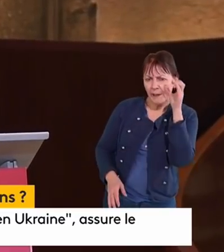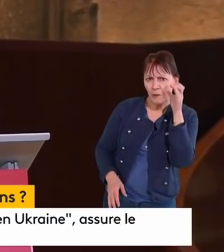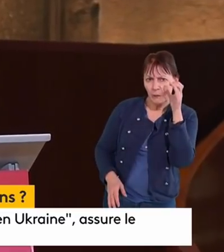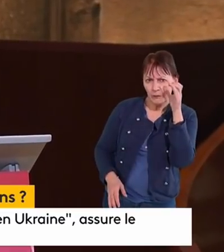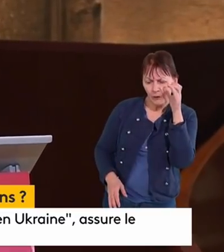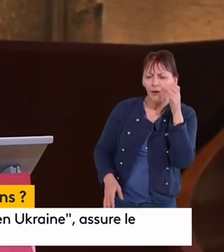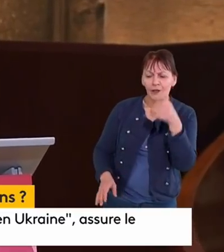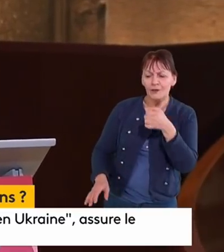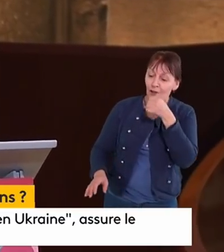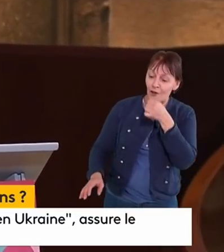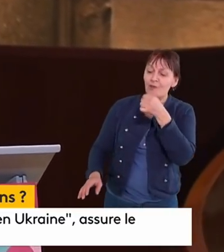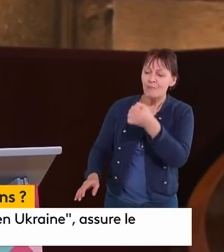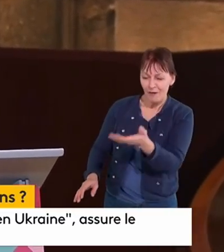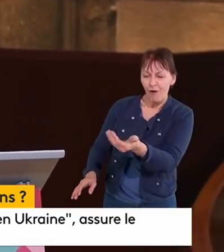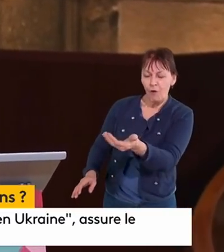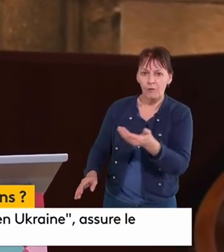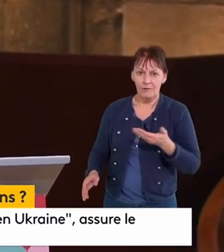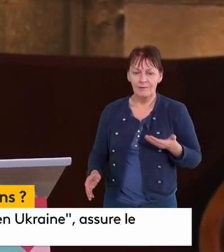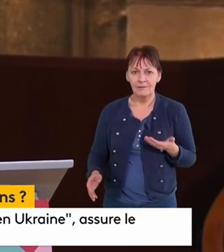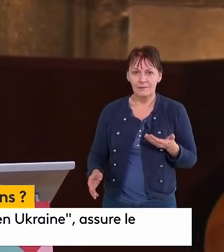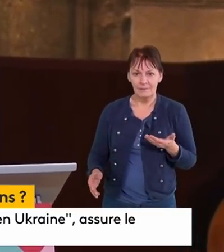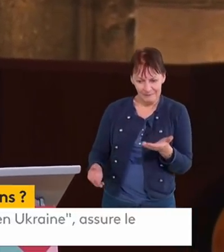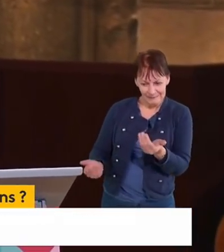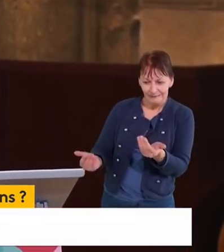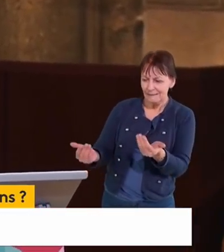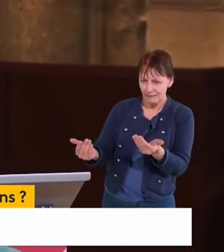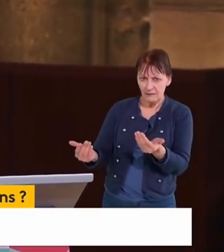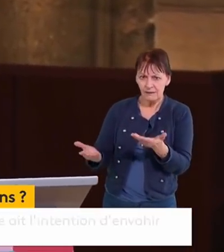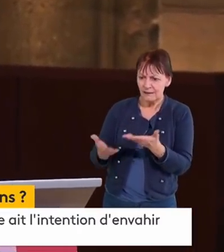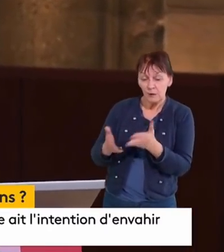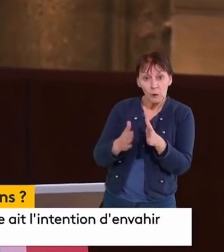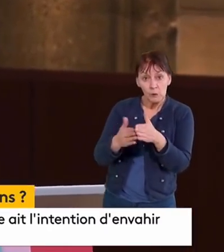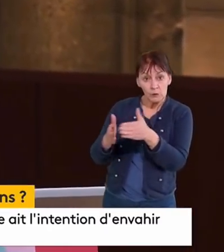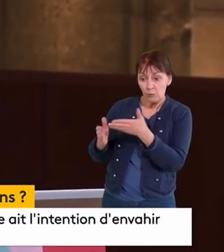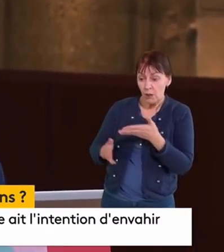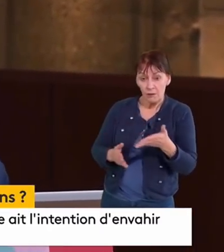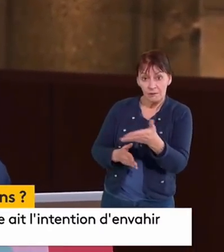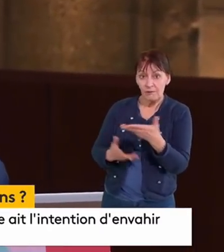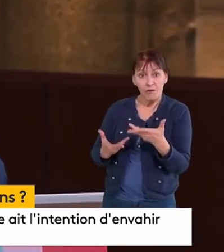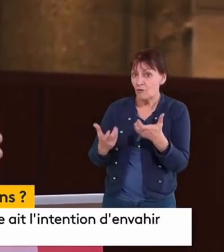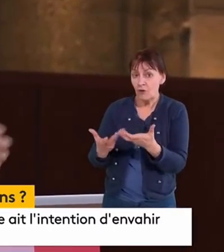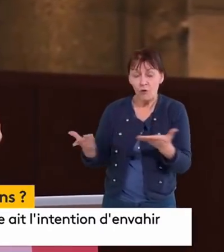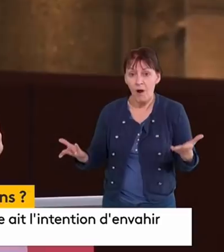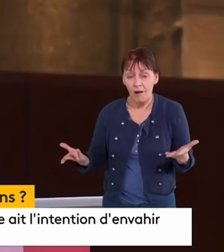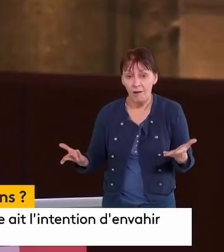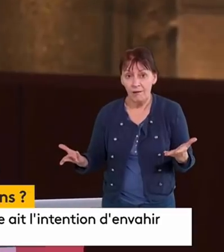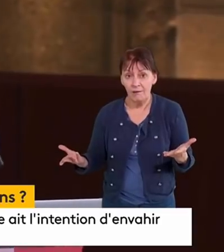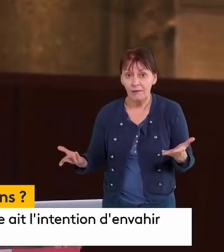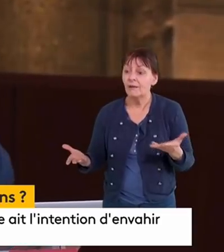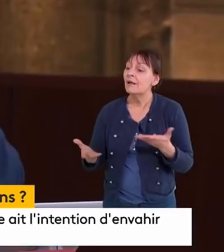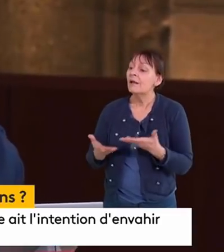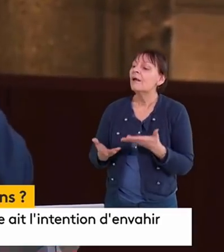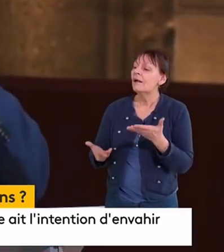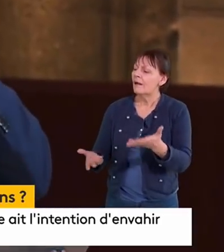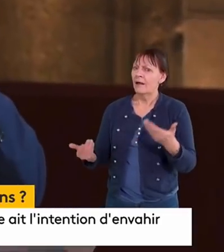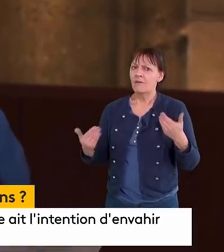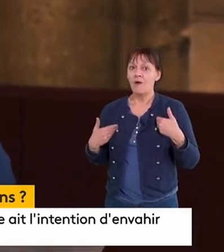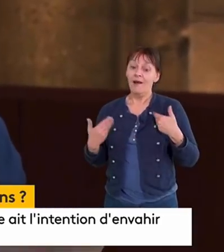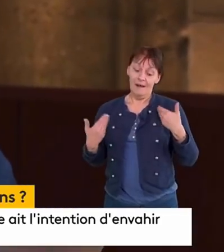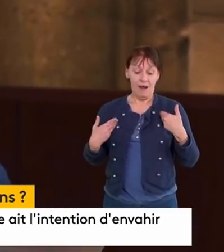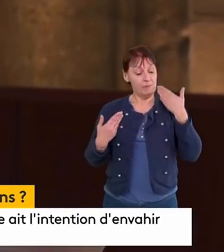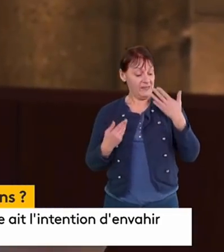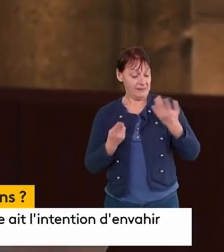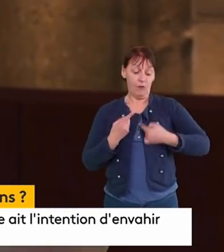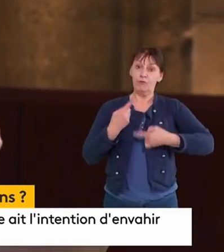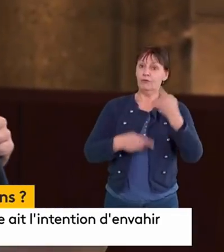micro, d'ouvrir les transistors comme on dit, et de leur demander ce qu'ils attendent, ce qu'ils veulent. Voilà, je lui dis, vous avez devant vous le futur président de la République, qu'est-ce